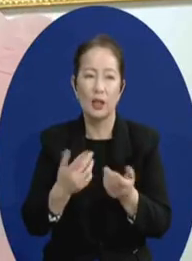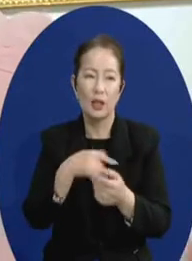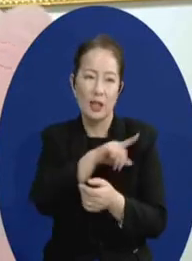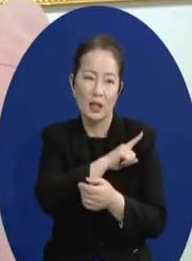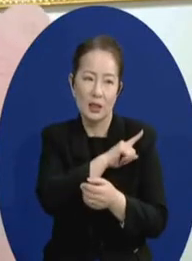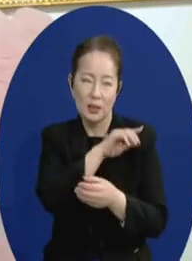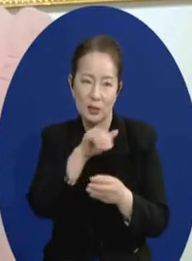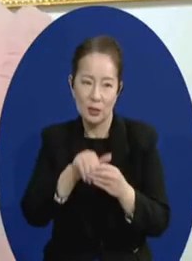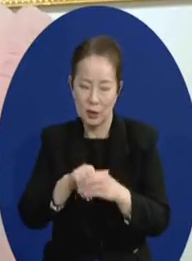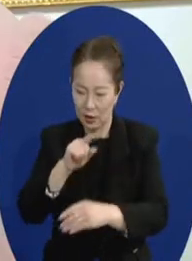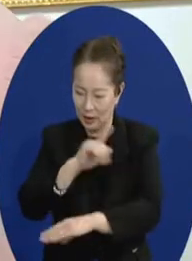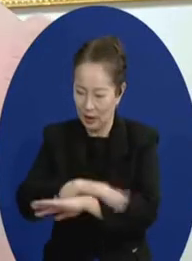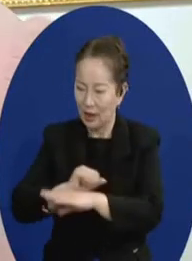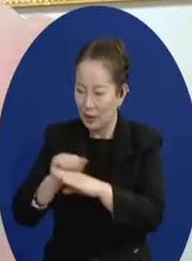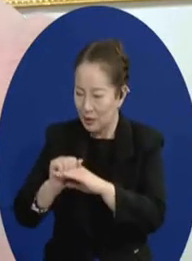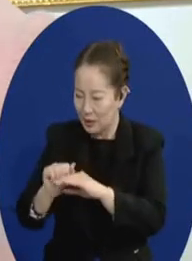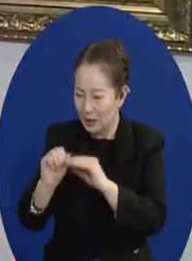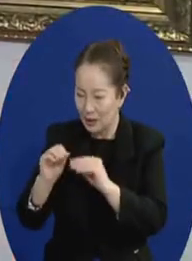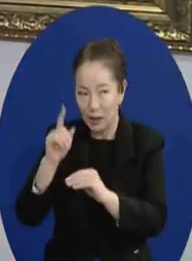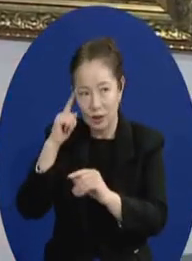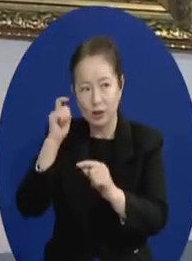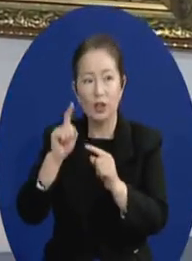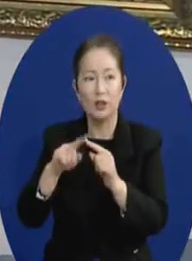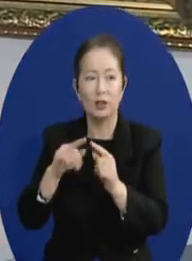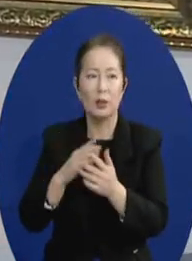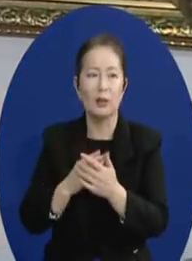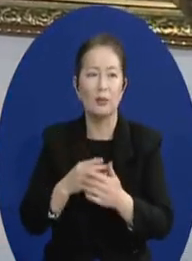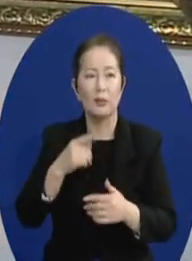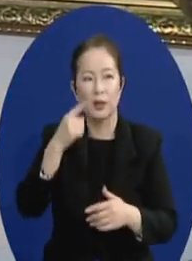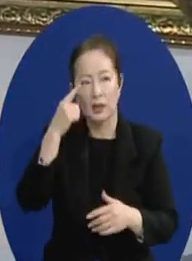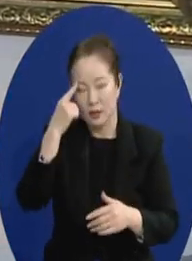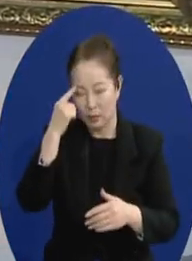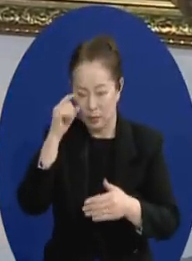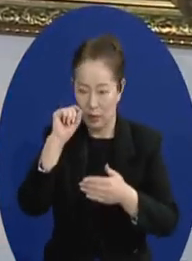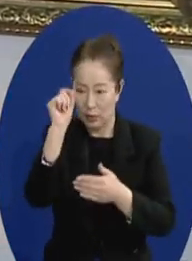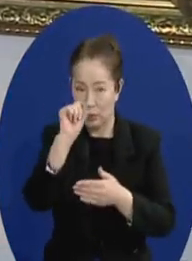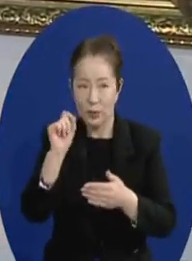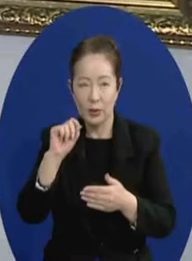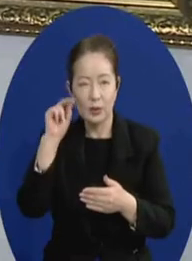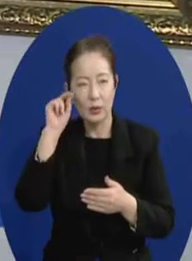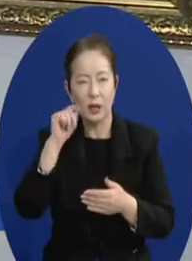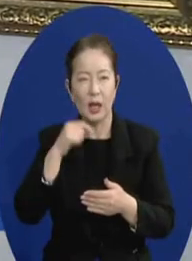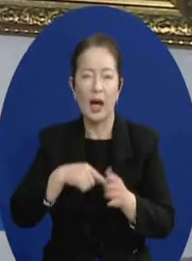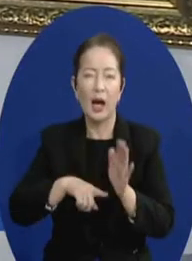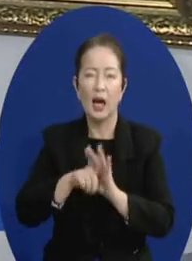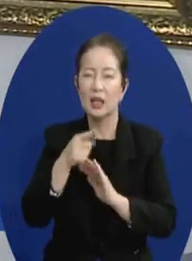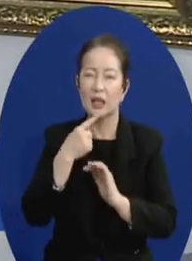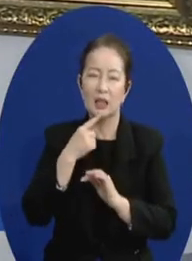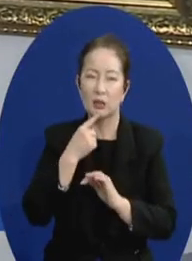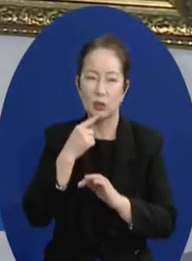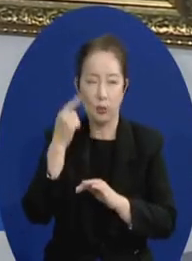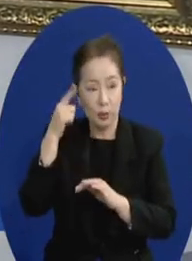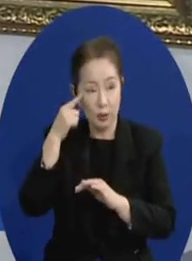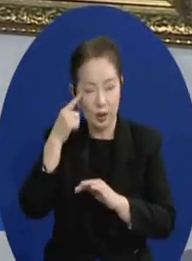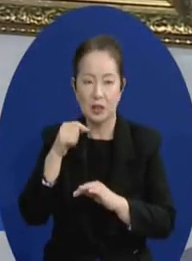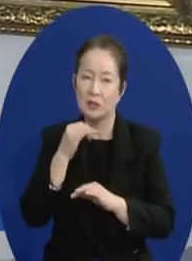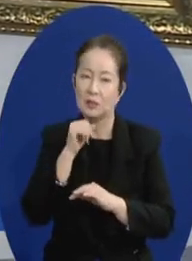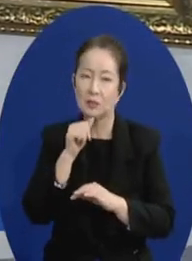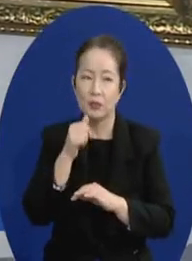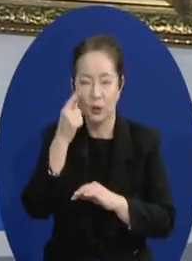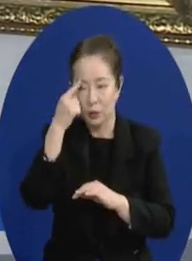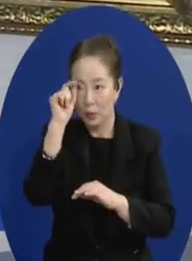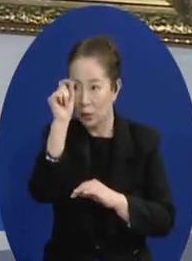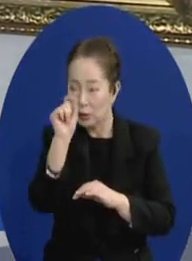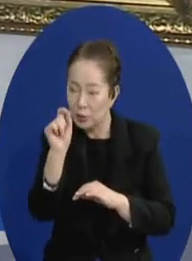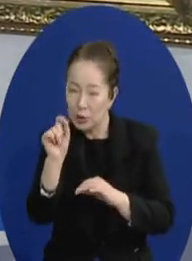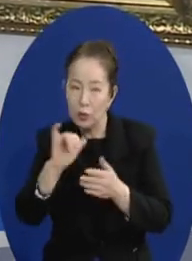энэ уралдаанд бас ангиа бэлтгийг бас зорж байгаа дараа жил. Монгол бичгийг хүмүүс сурахад анхандаа хэцүү гэж боддог. Гэхдээ ерөнхийдөө бол тийм биш. Монгол бичгийн